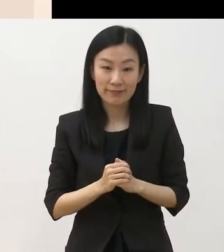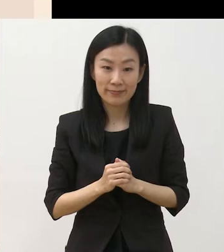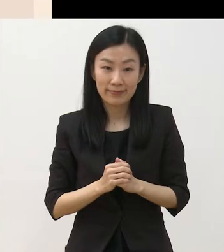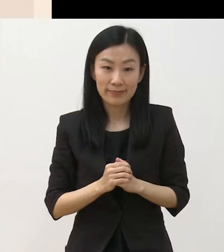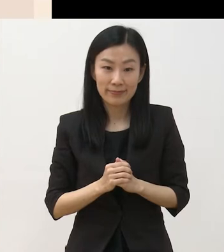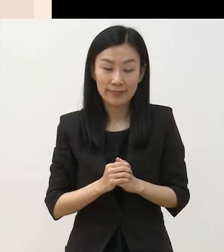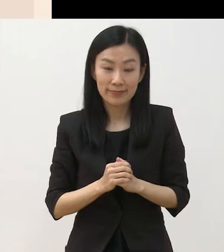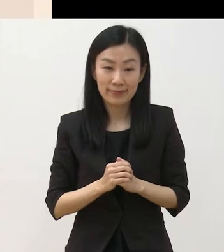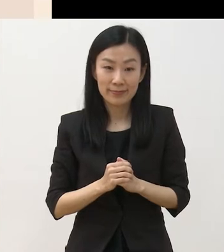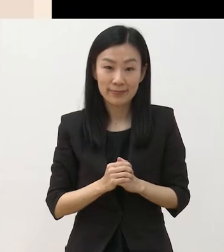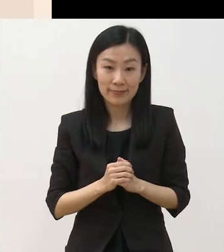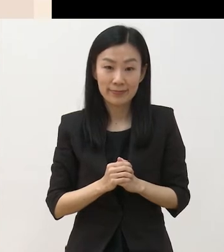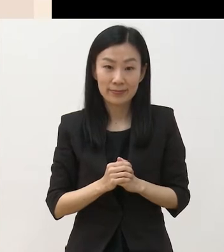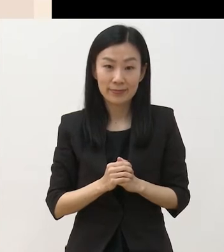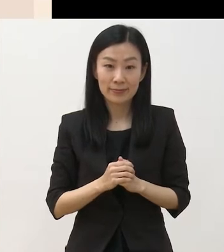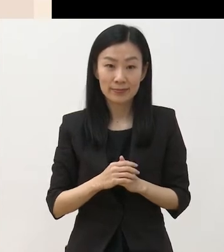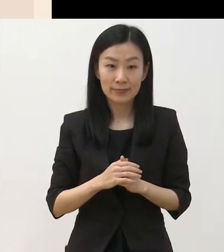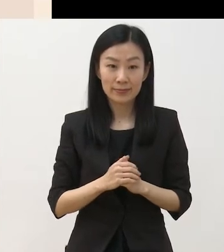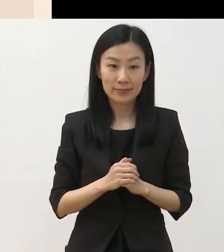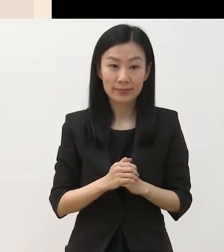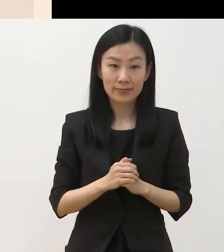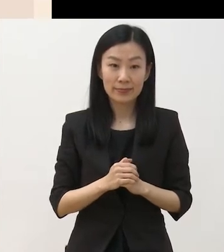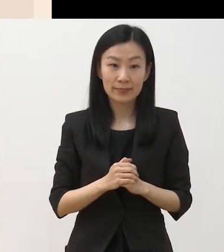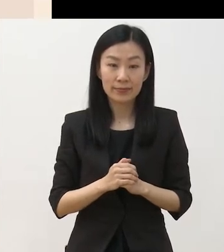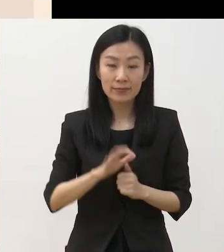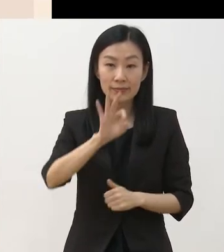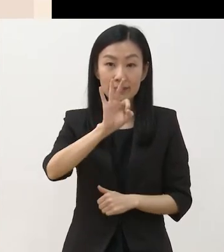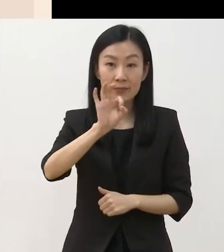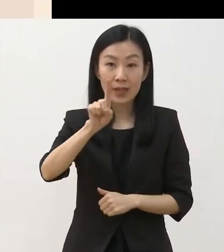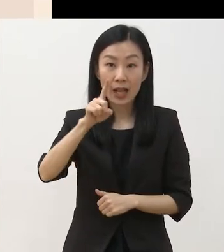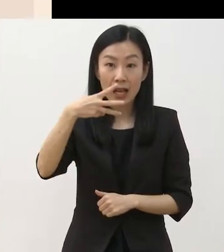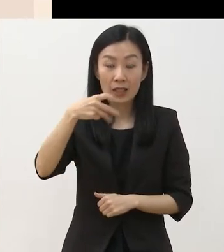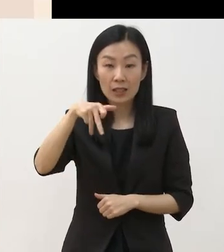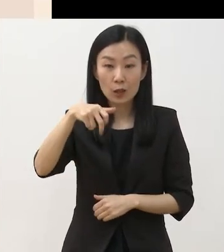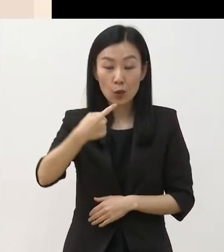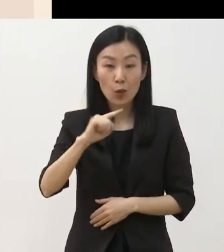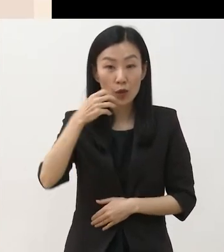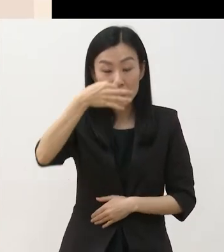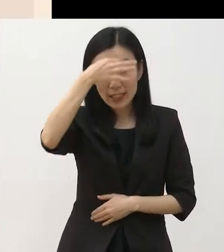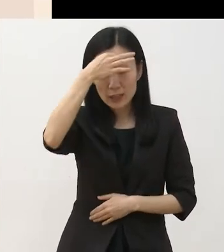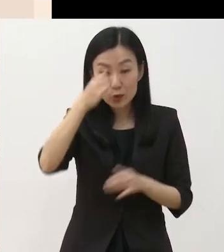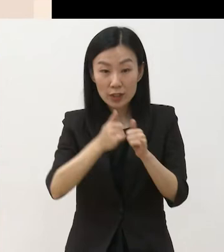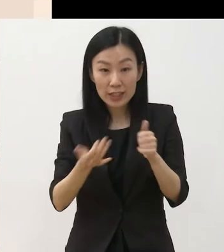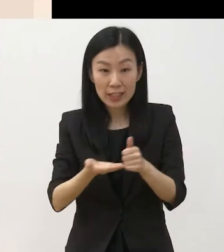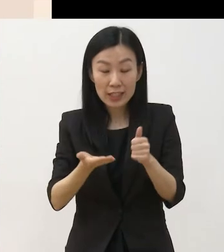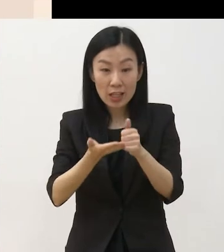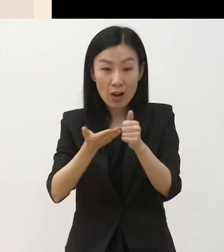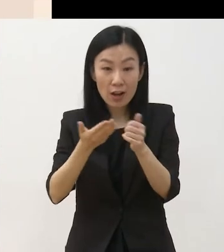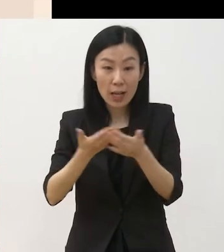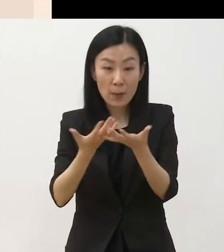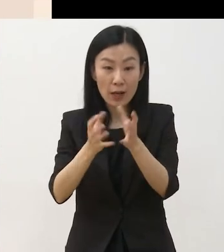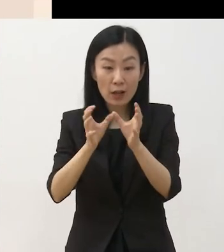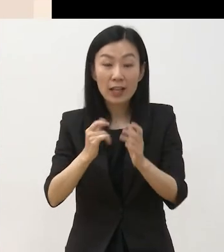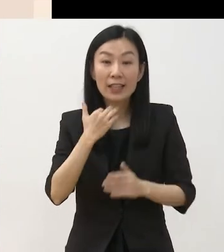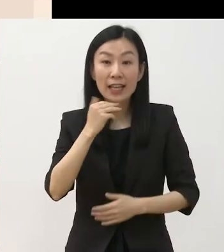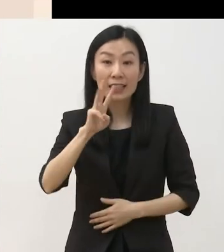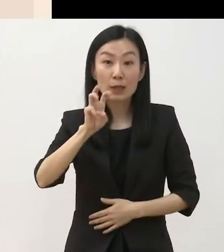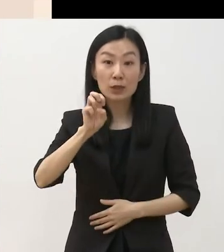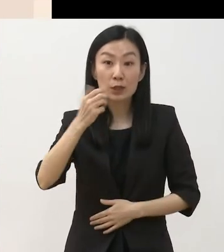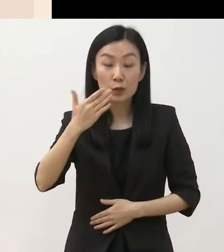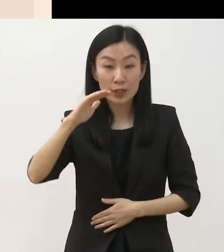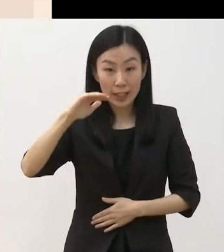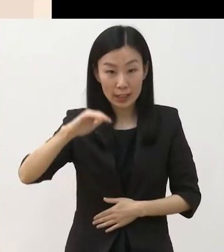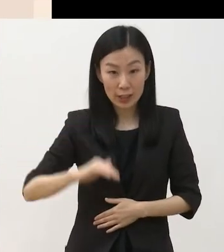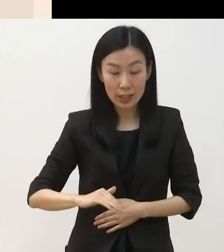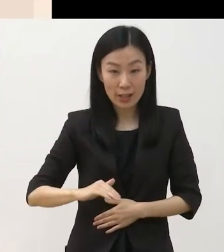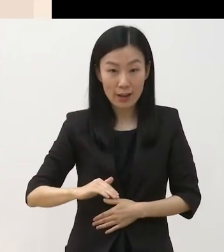설명을 드리도록 하겠습니다. 아르코 예술 인력 개발원은 만 39세 이하